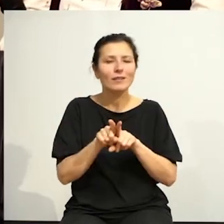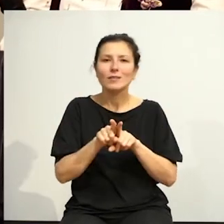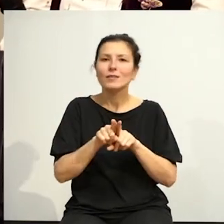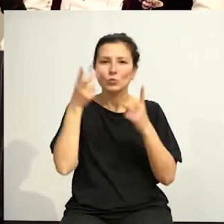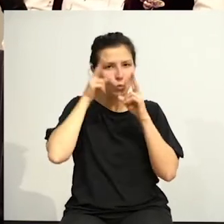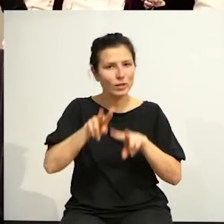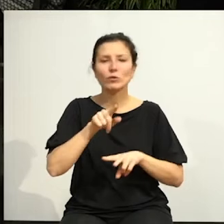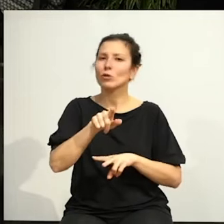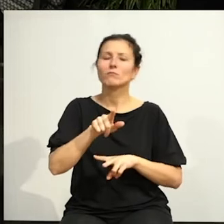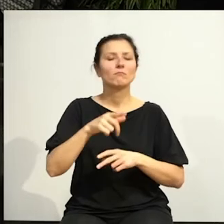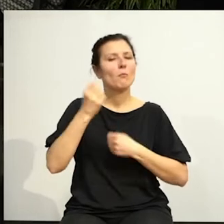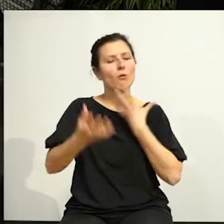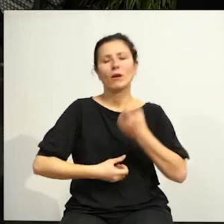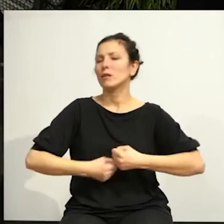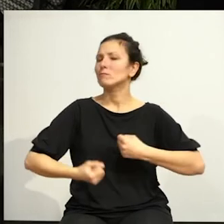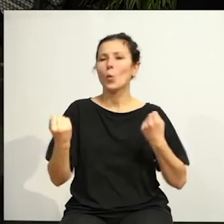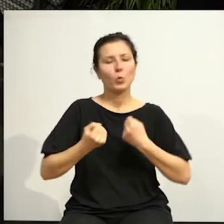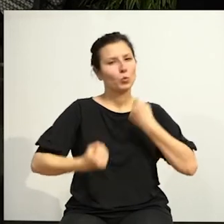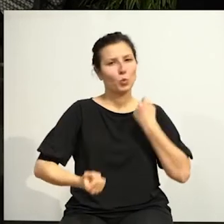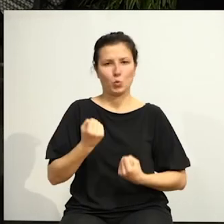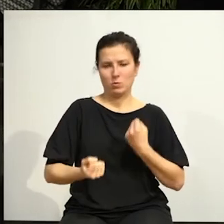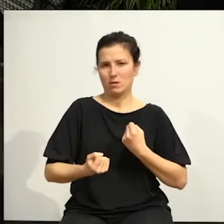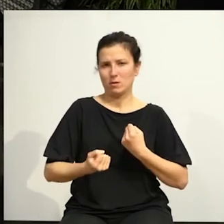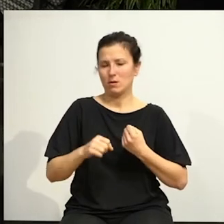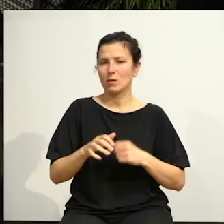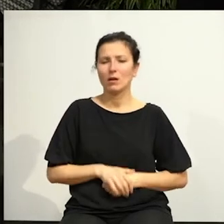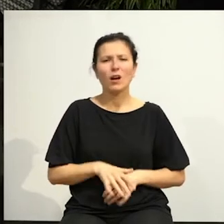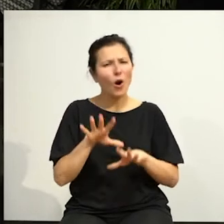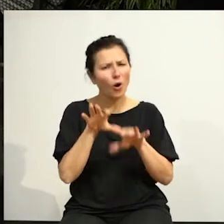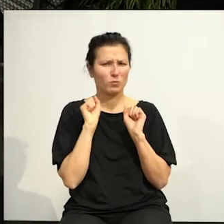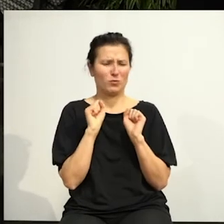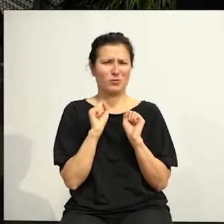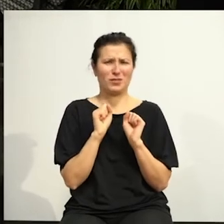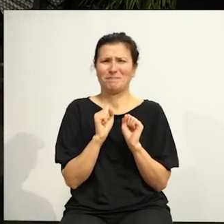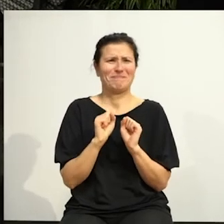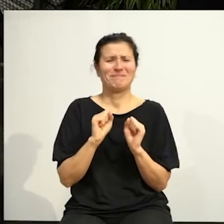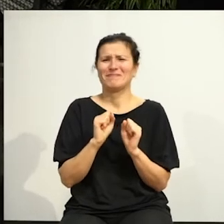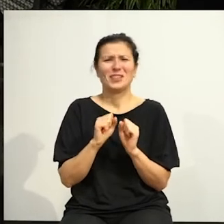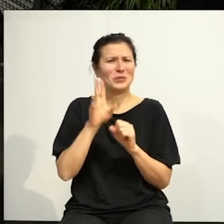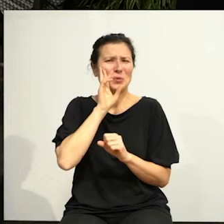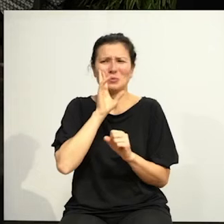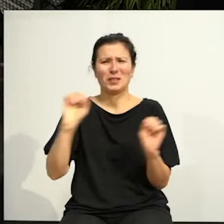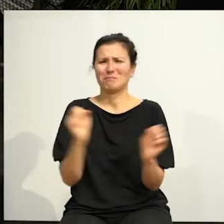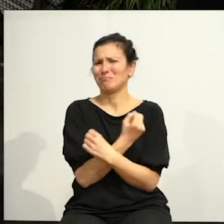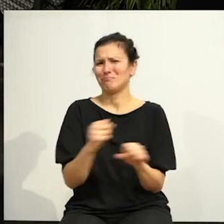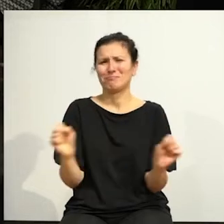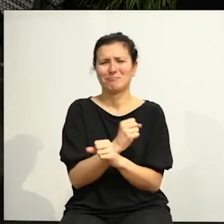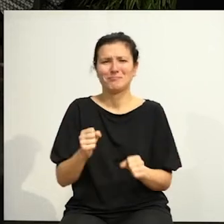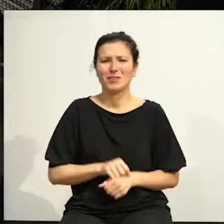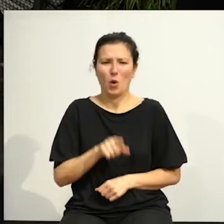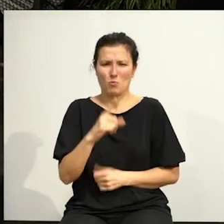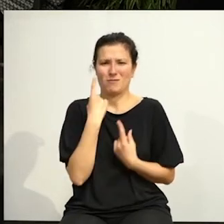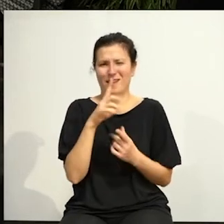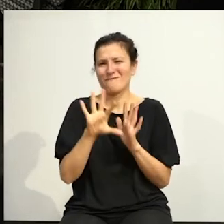niezwykle trudnego, takiego w lekturze jakby niemożliwego. Sam zresztą znalazł sobie takie